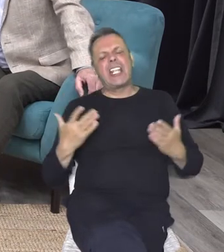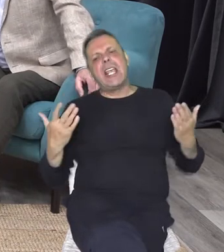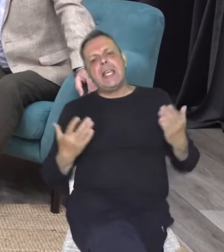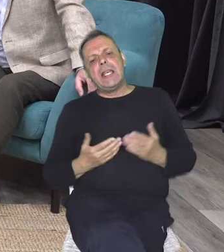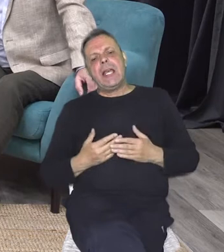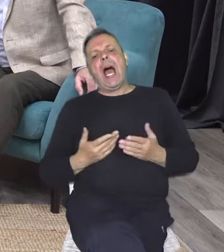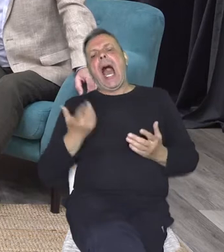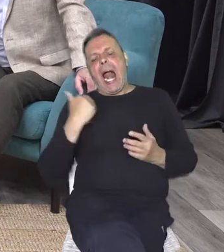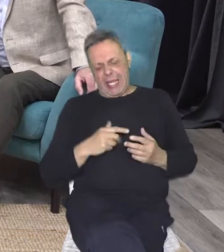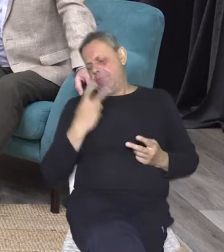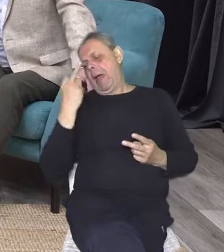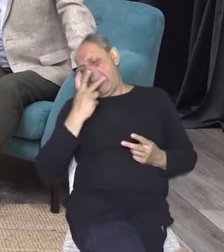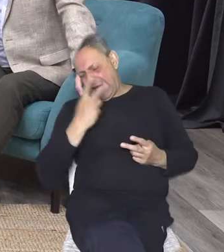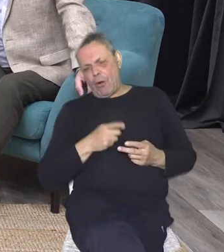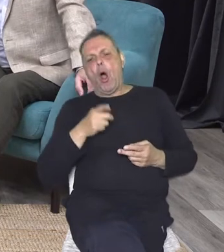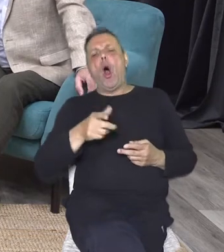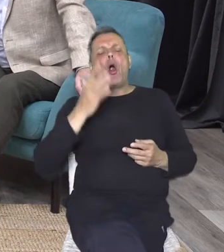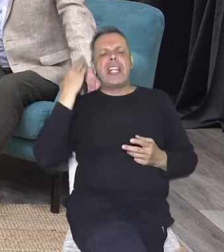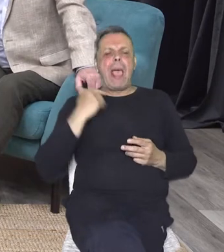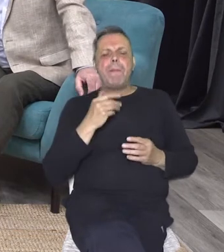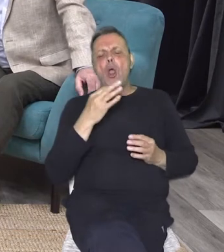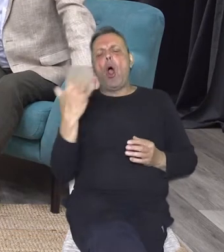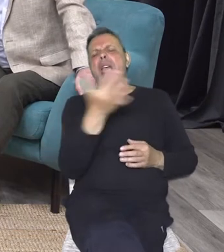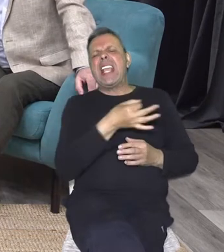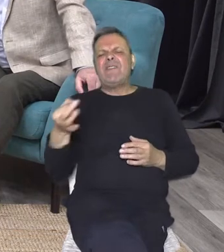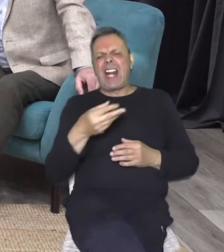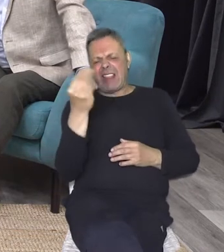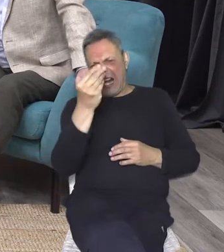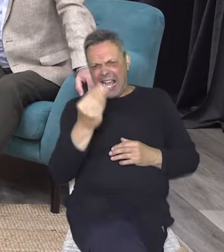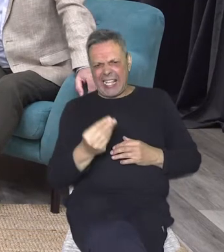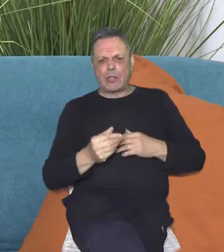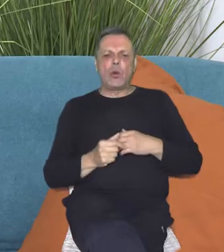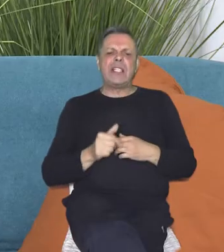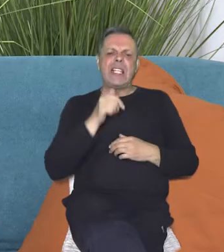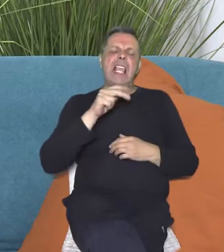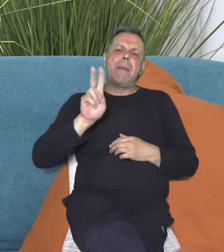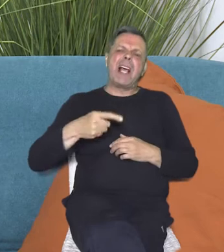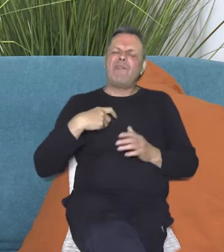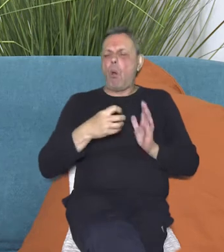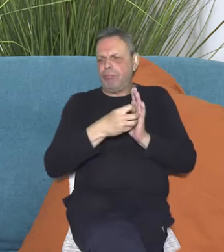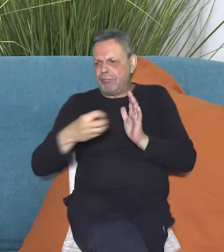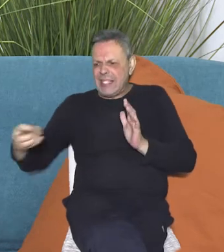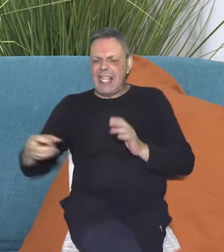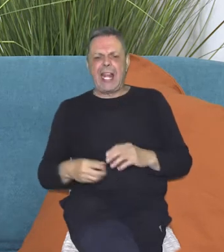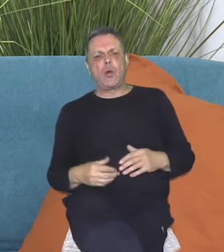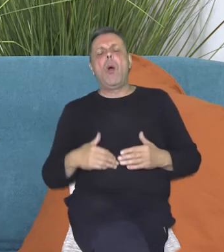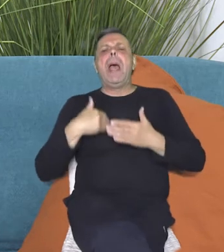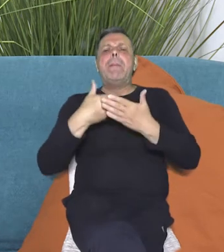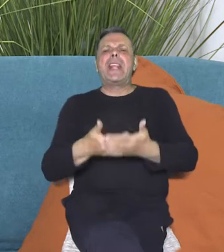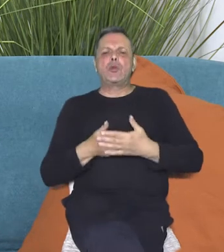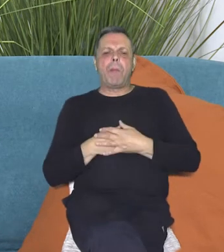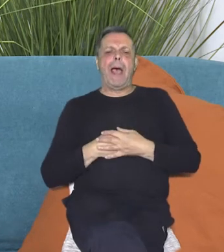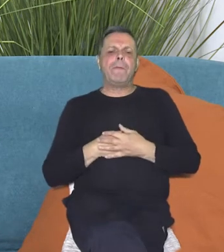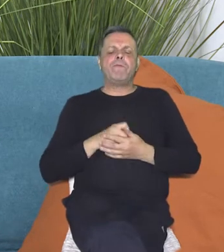šta je, ali je, sigurno. Mislim, on je bio stvarno izvanredan karikaturista i ima svoju seriju